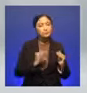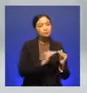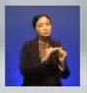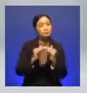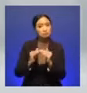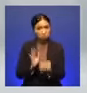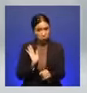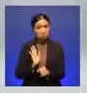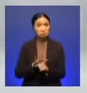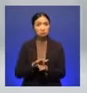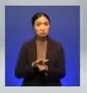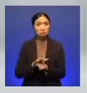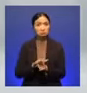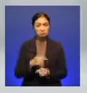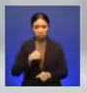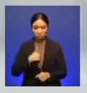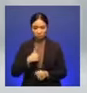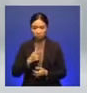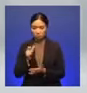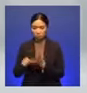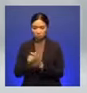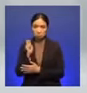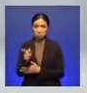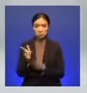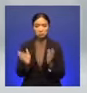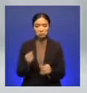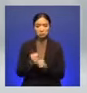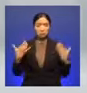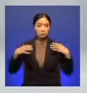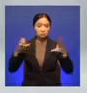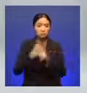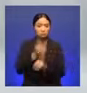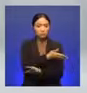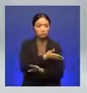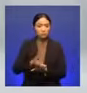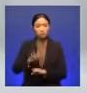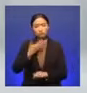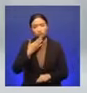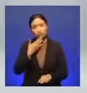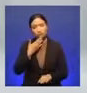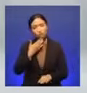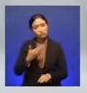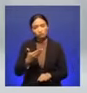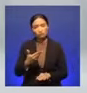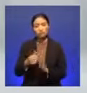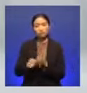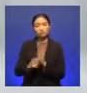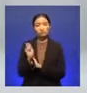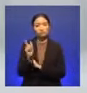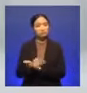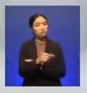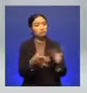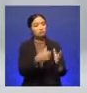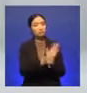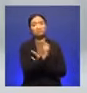รรมเพียงพอสำหรับคนที่จ่ายภาษีเยอะหรือเปล่ากลุ่มข้าราชการที่ทำงานมาตลอดชีวิตกับกลุ่มที่ไม่เคยจ่ายภาษีเลยเนี่ยก็จะถูกตั้งค